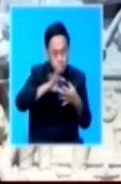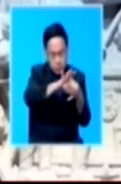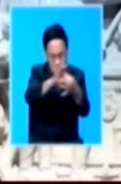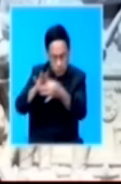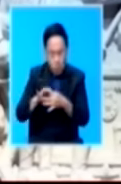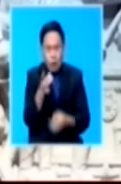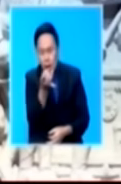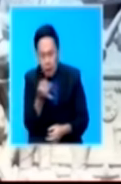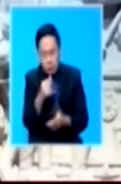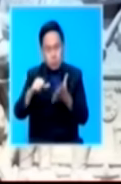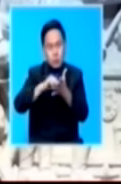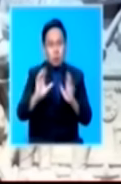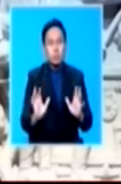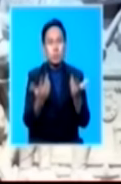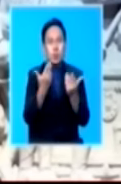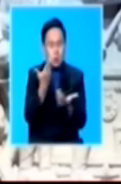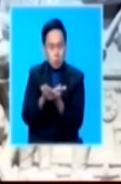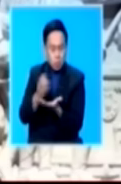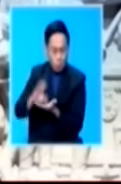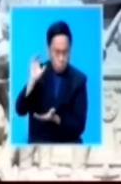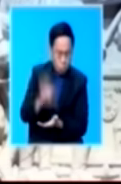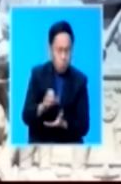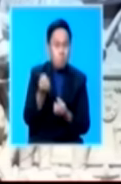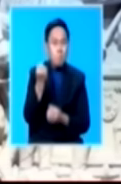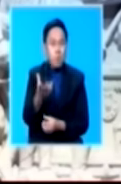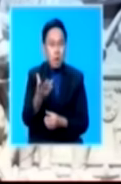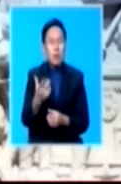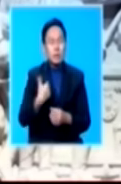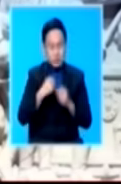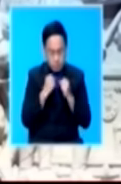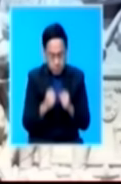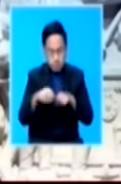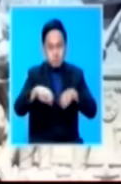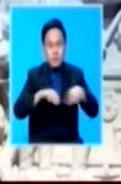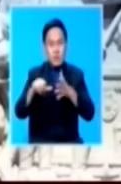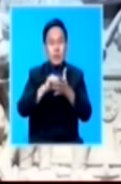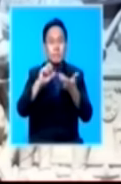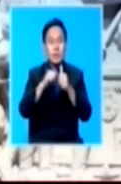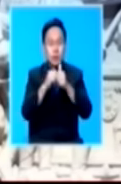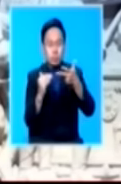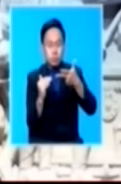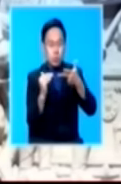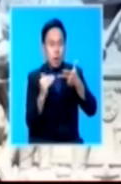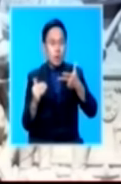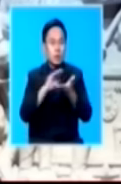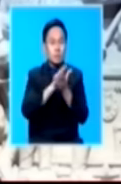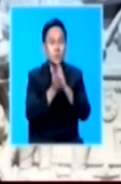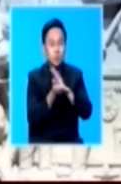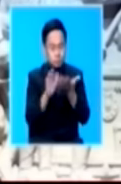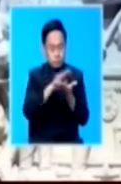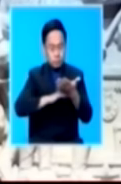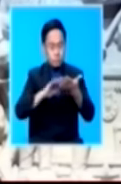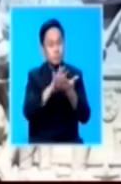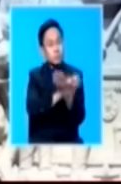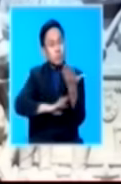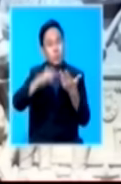านที่ยากพอสมควรงบประมาณสูงแต่เราก็จะจัดลำดับความเร่งด่วนในการทำงานให้ได้ในระยะที่หนึ่งของเราในการไปรูปประเทศนะครับสิ่งส